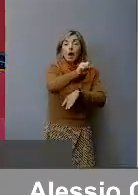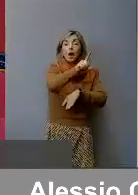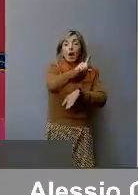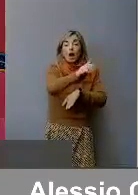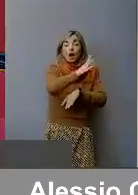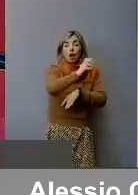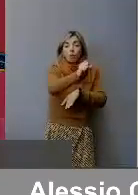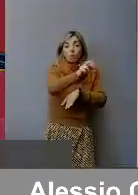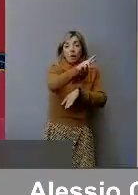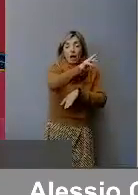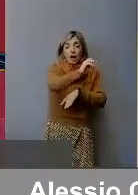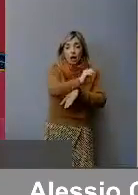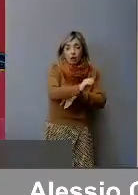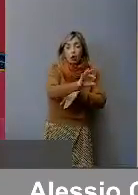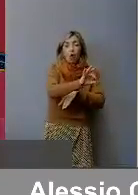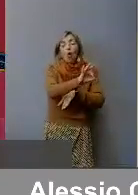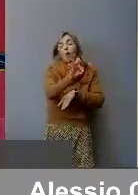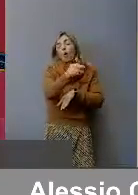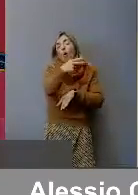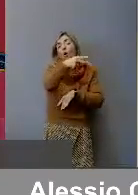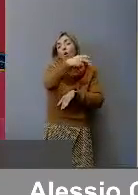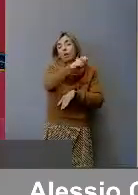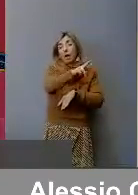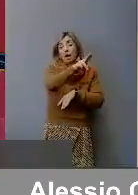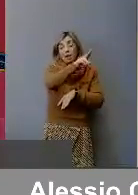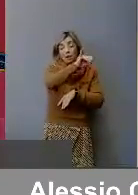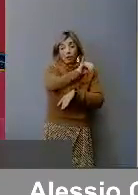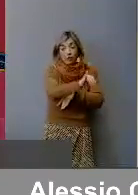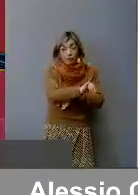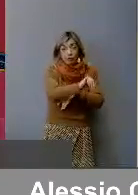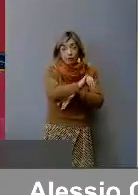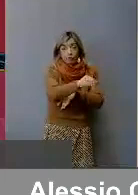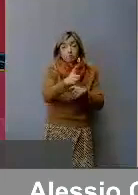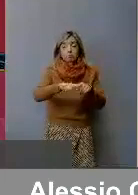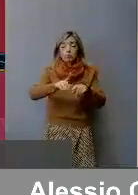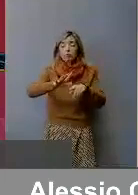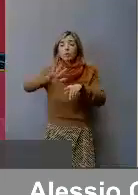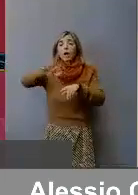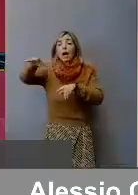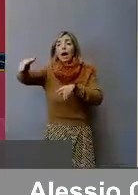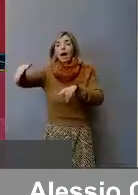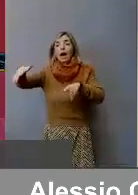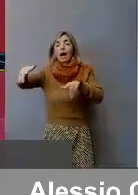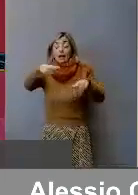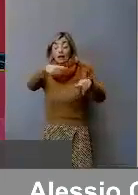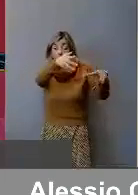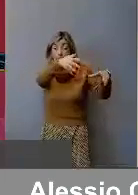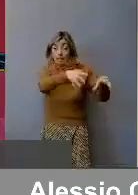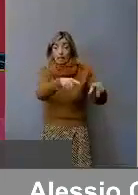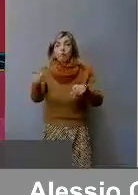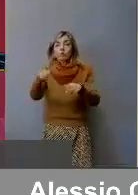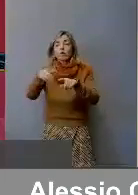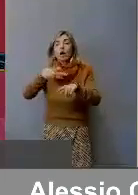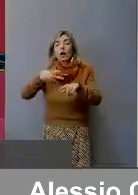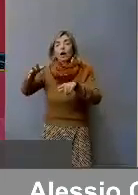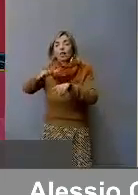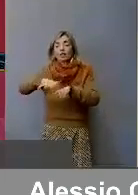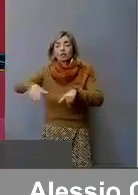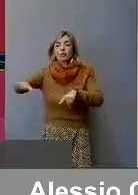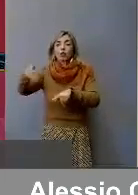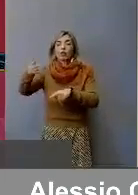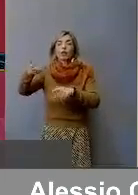citare poi rivarolo e la valpolcevera allora io credo che questo aspetto meriterebbe un'analisi davvero insieme molto più attenta